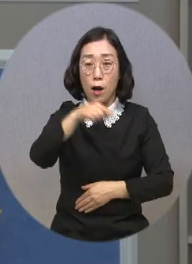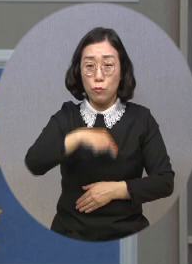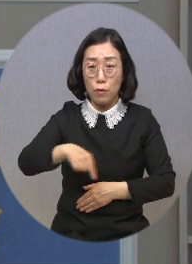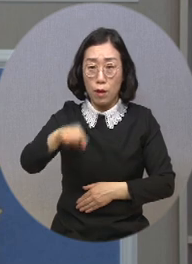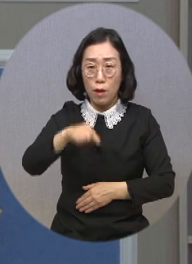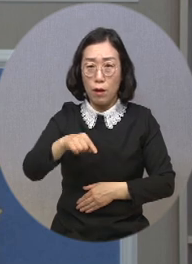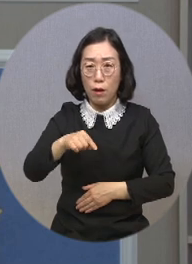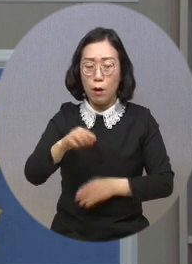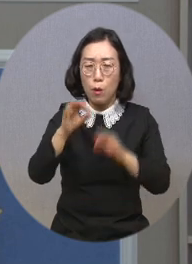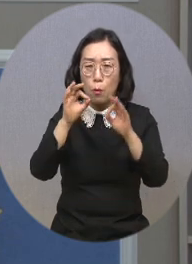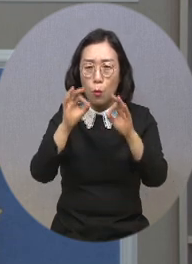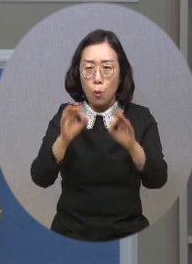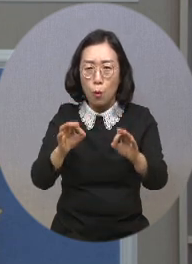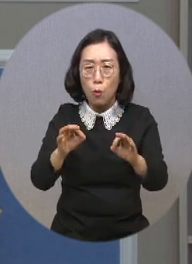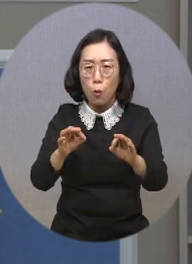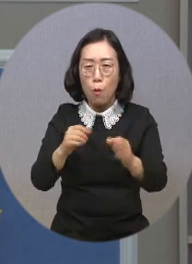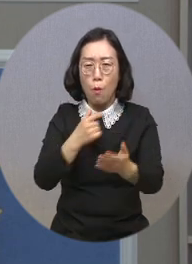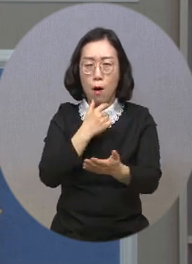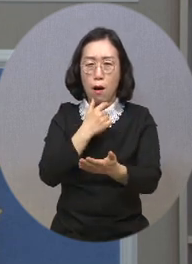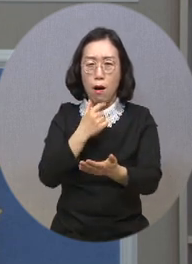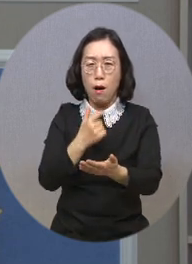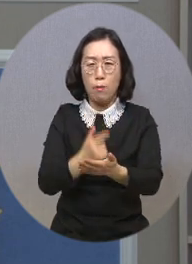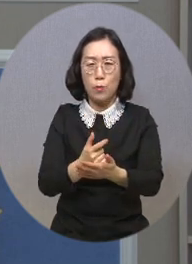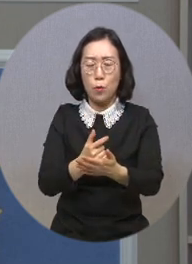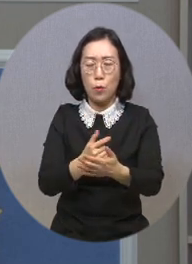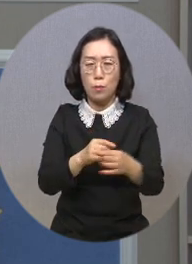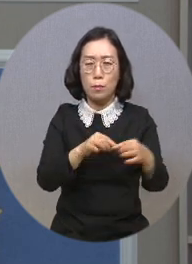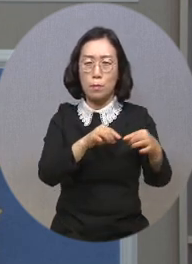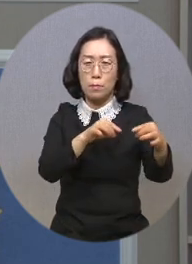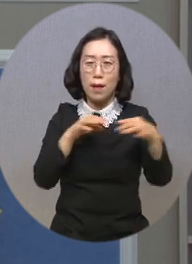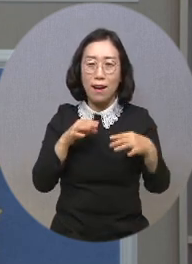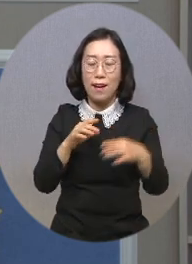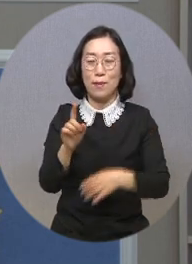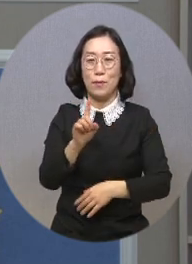중에 혹시 묵직한 감동을 느꼈던 때는 혹시 있었을까요?